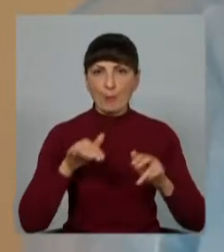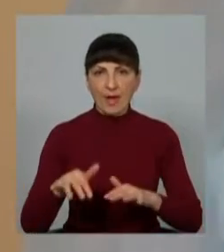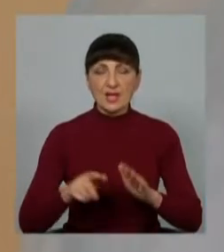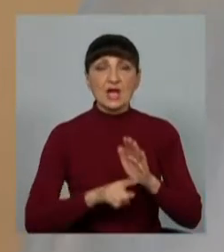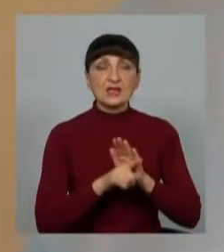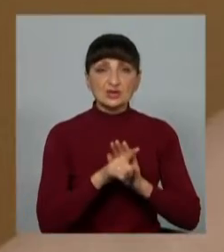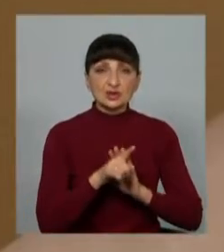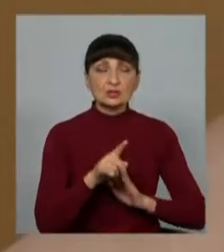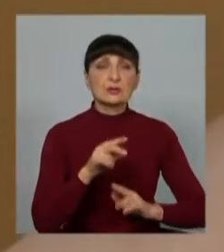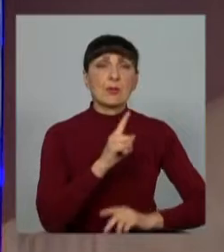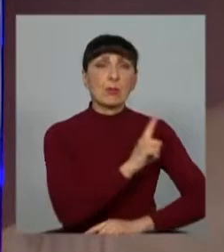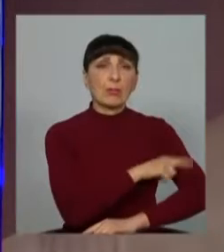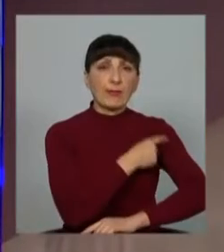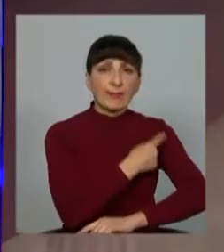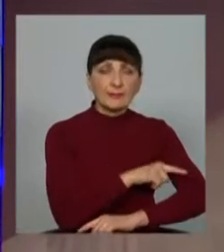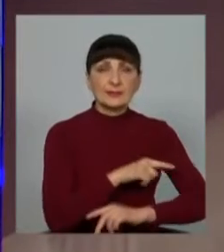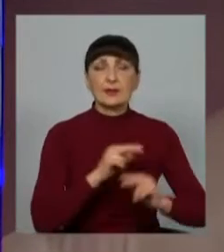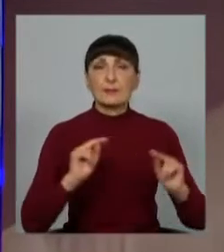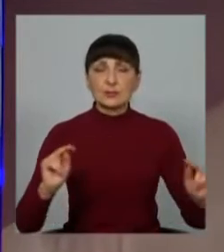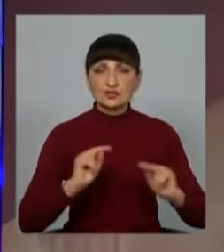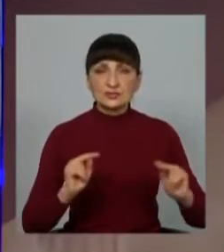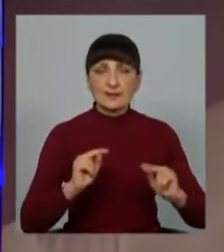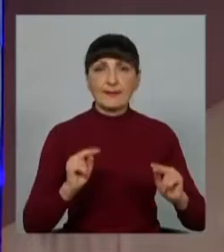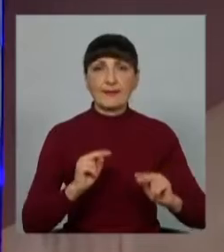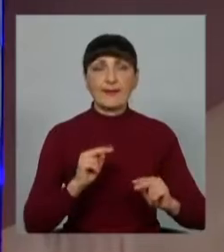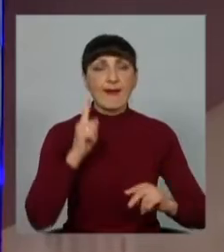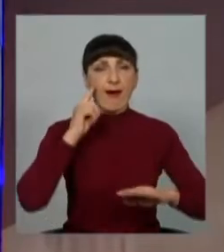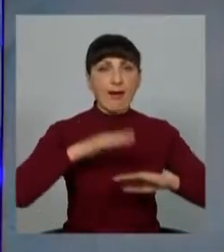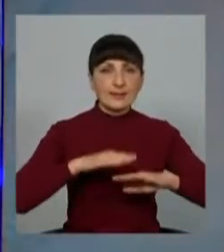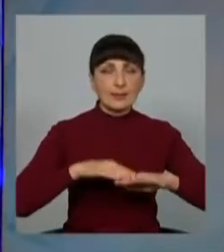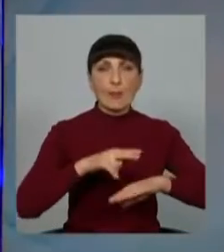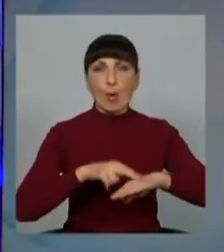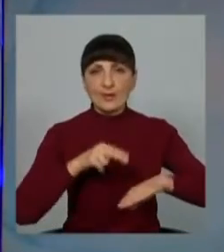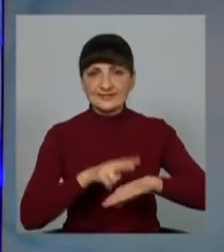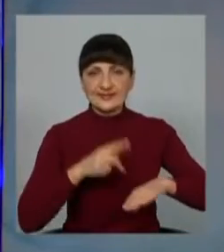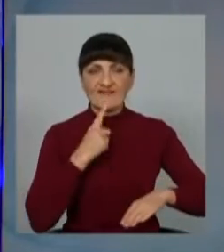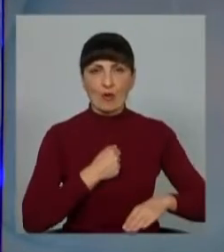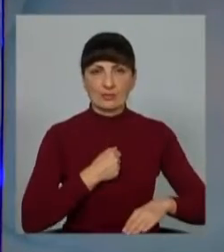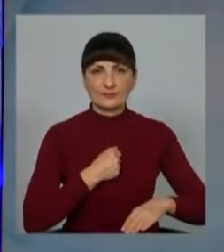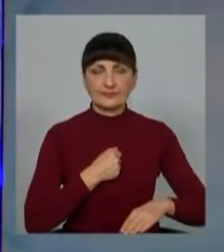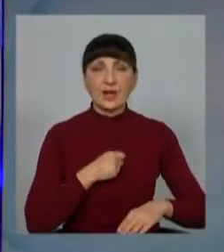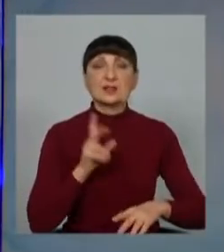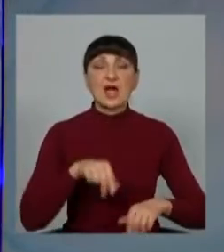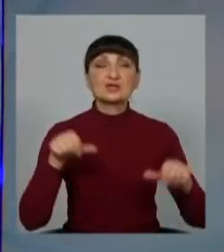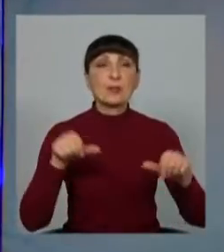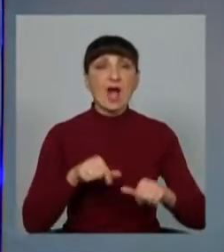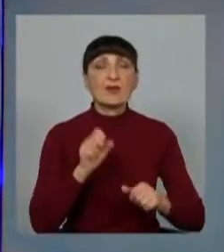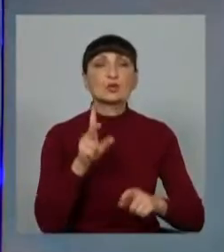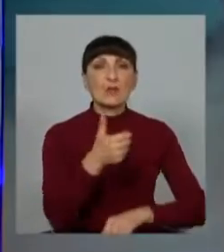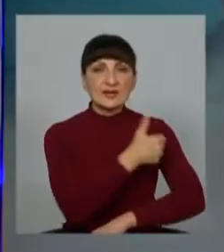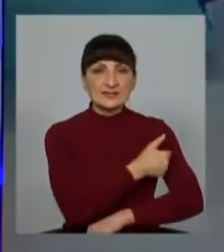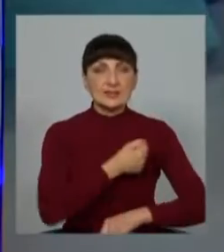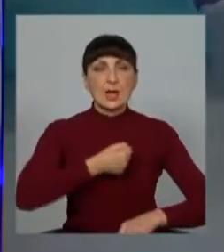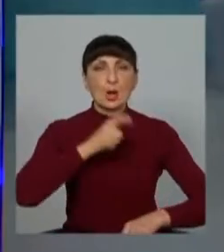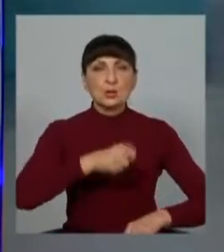Начнут, как обычно, с медиков, полицейских, учителей, сотрудников акиматов и силовых структур. Имеют право ревакцинироваться и люди